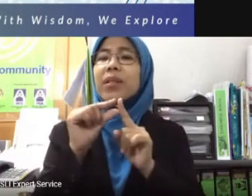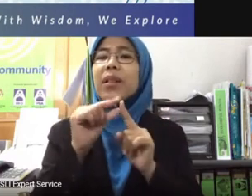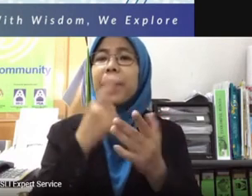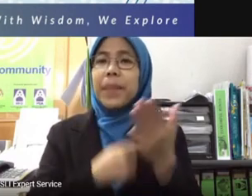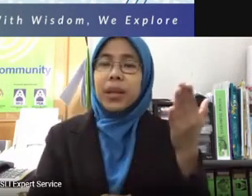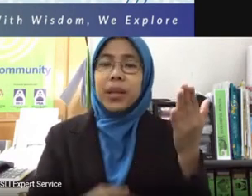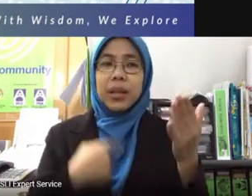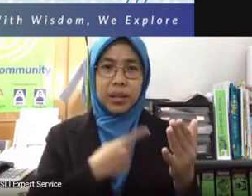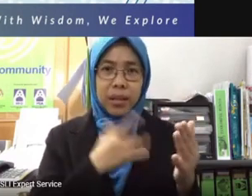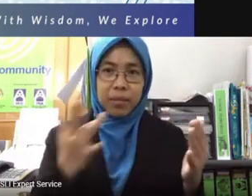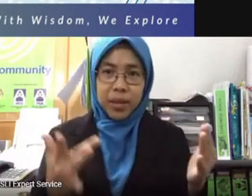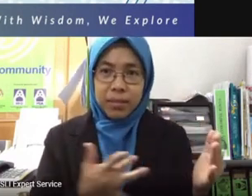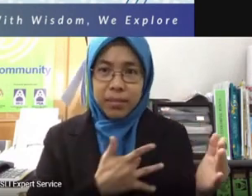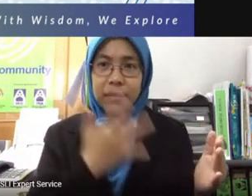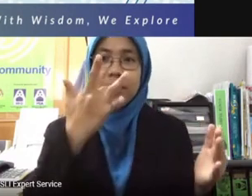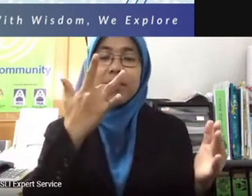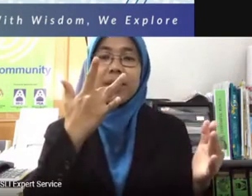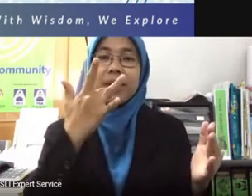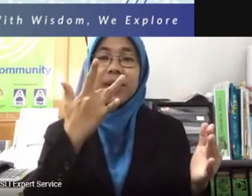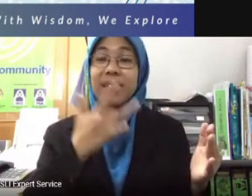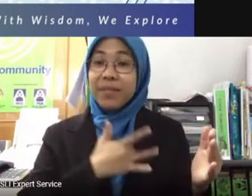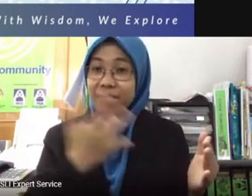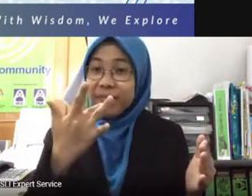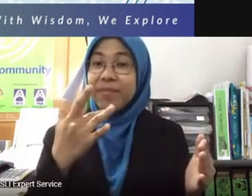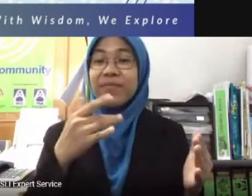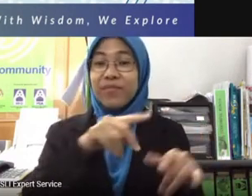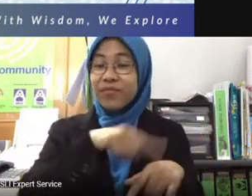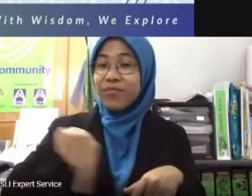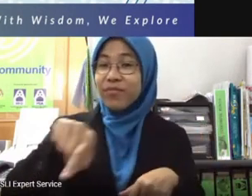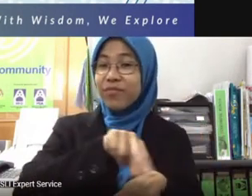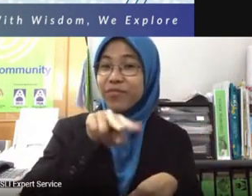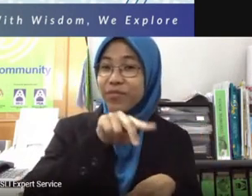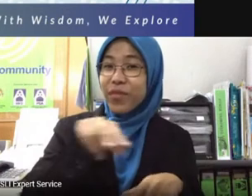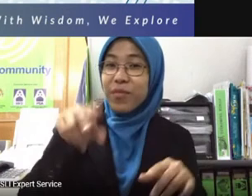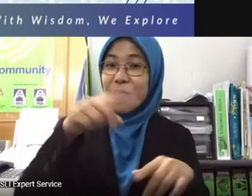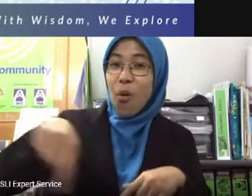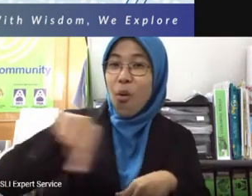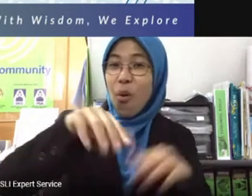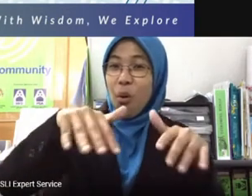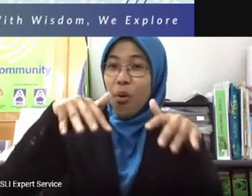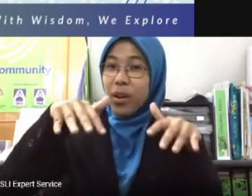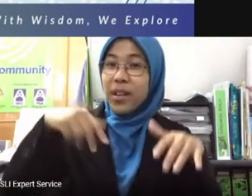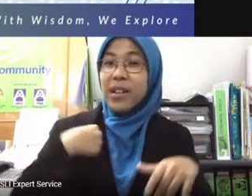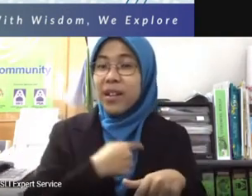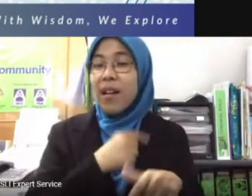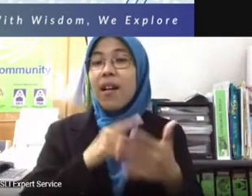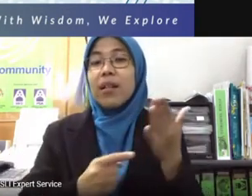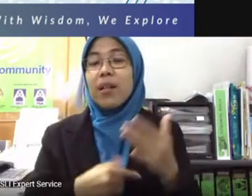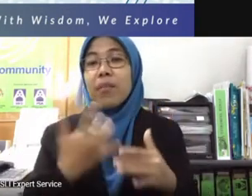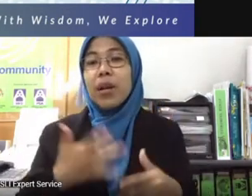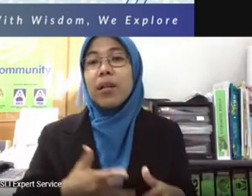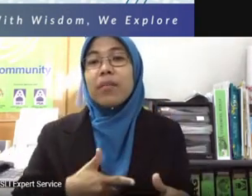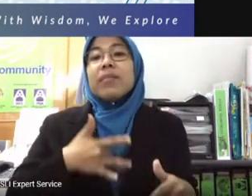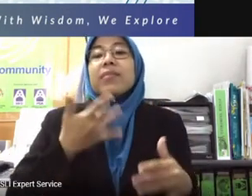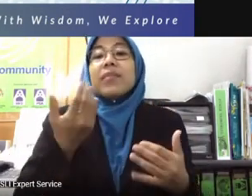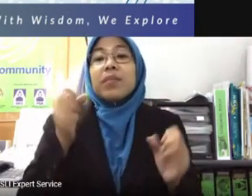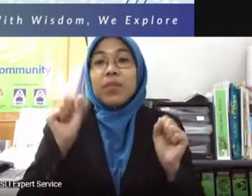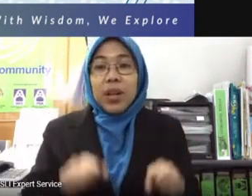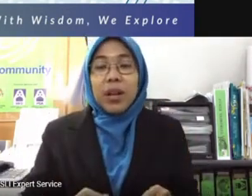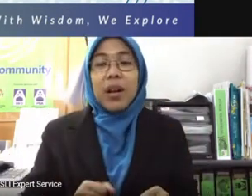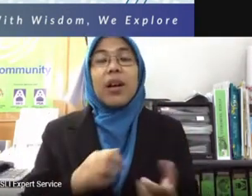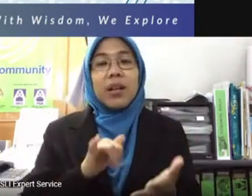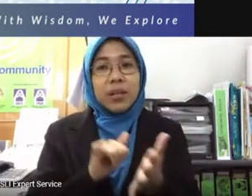akan menyentuh jiwa audience kita. Okay, menyentuh perasaan audience kita. Itu antara